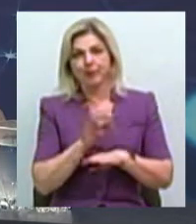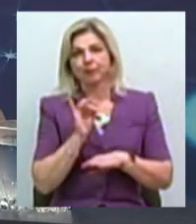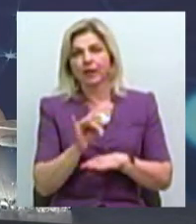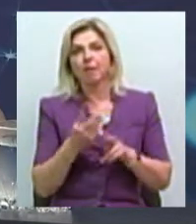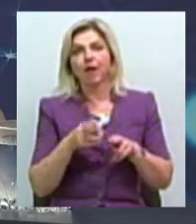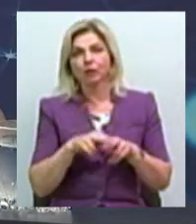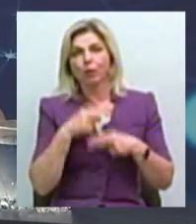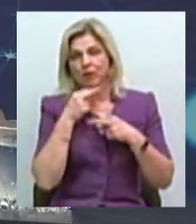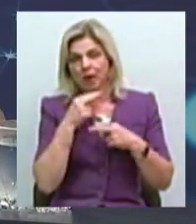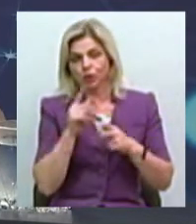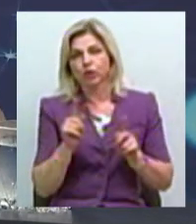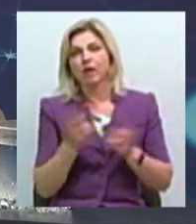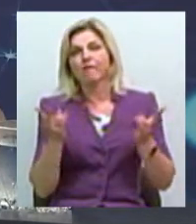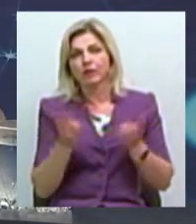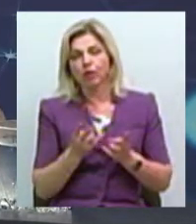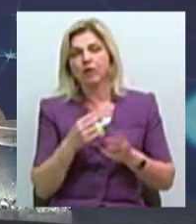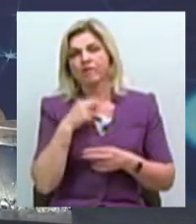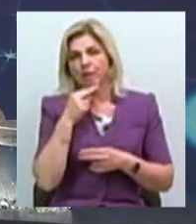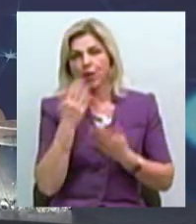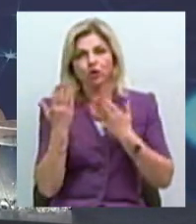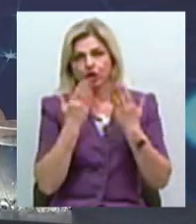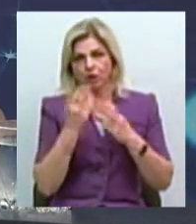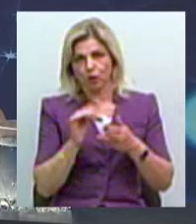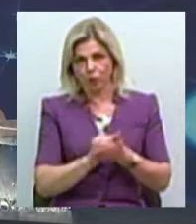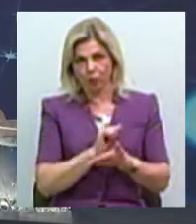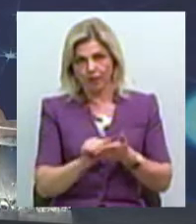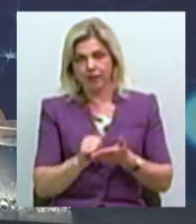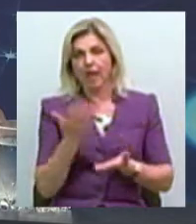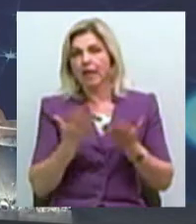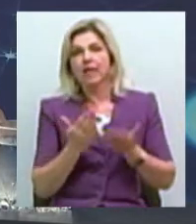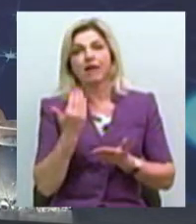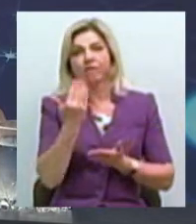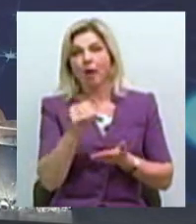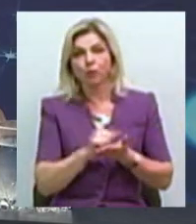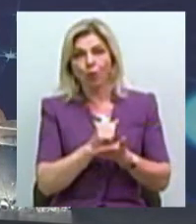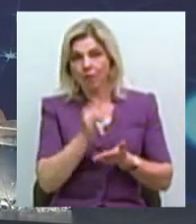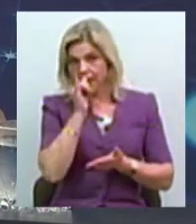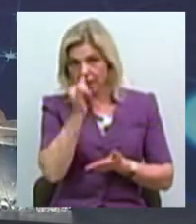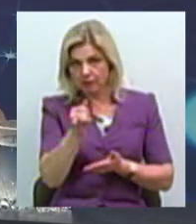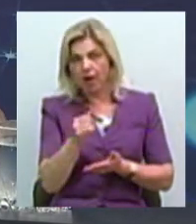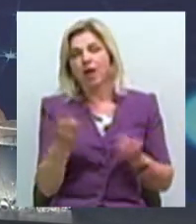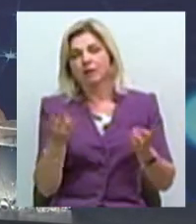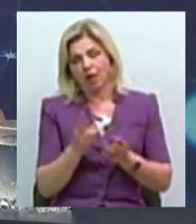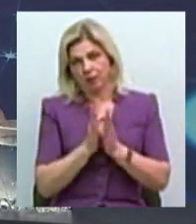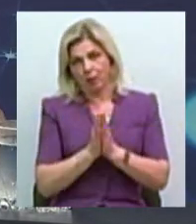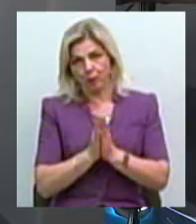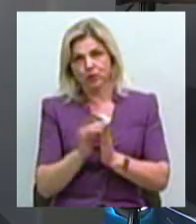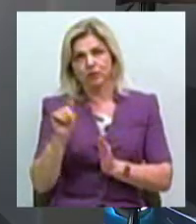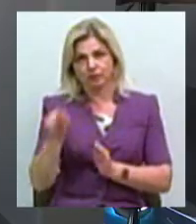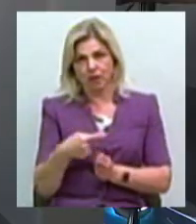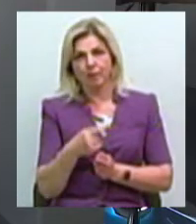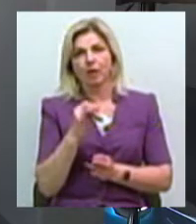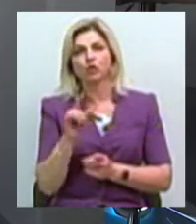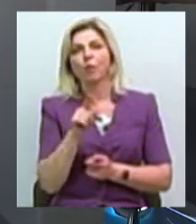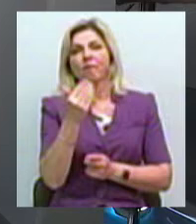ми наголошуємо на те, що необхідно уважно читати ті документи, які вам дають. Або якщо вам їх не дають, то потрібно їх обов'язково просити, щоб ви мали знайомитися з